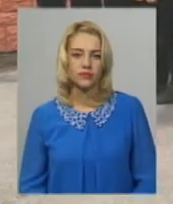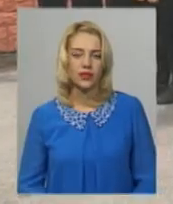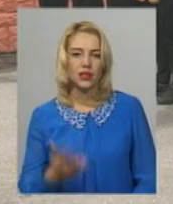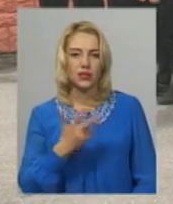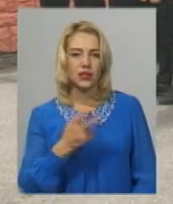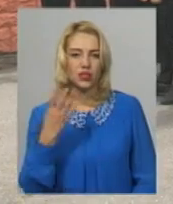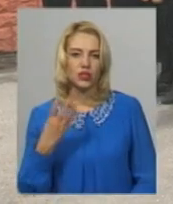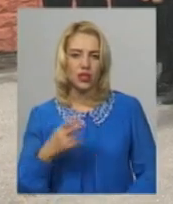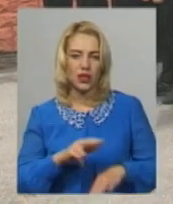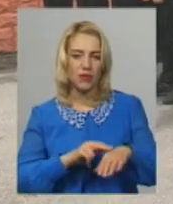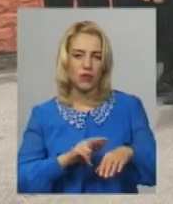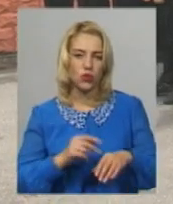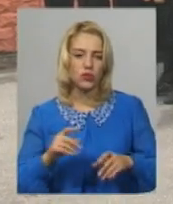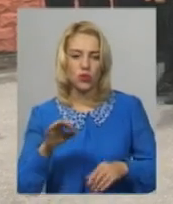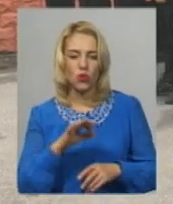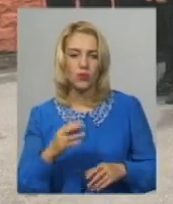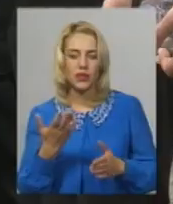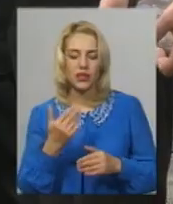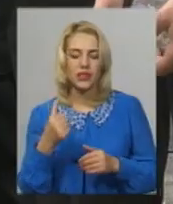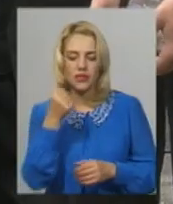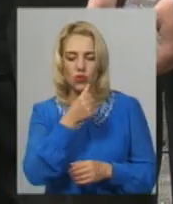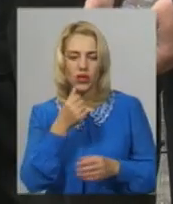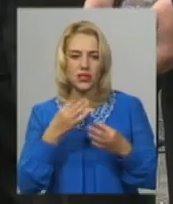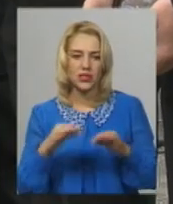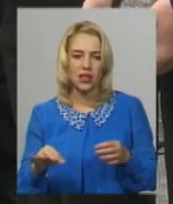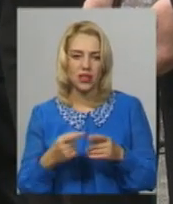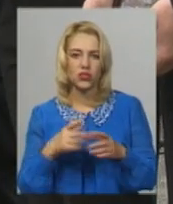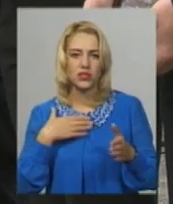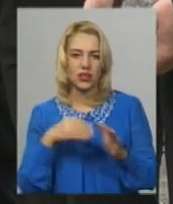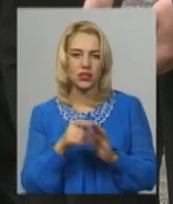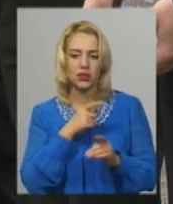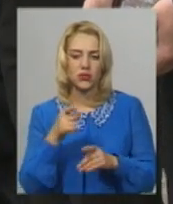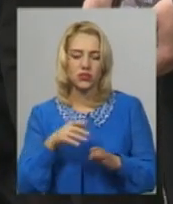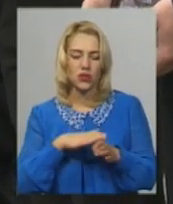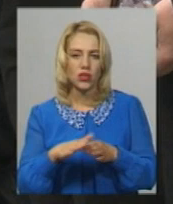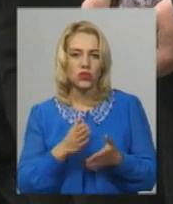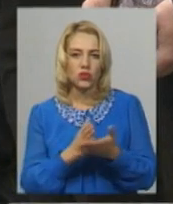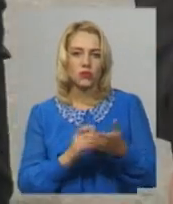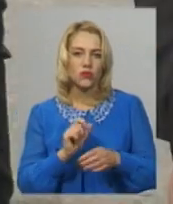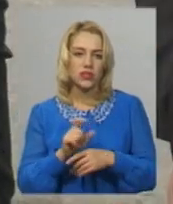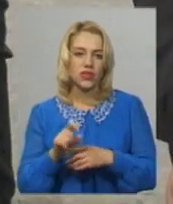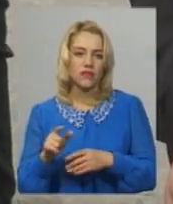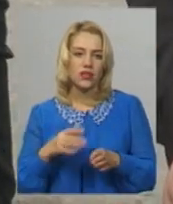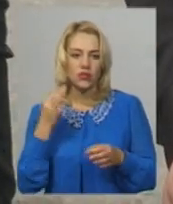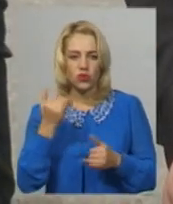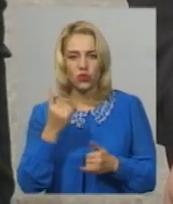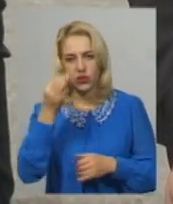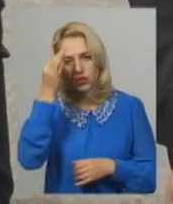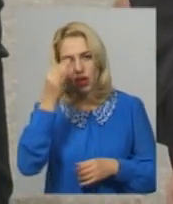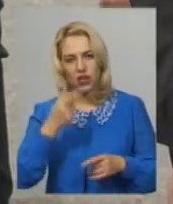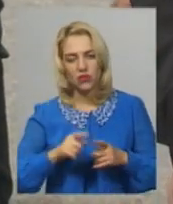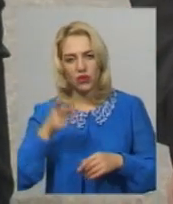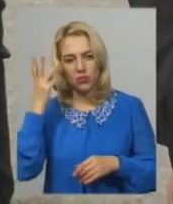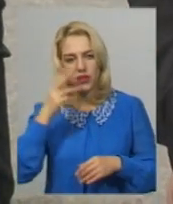Тридцяти чотирьох правоохоронців області, які за роки незалежності загинули під час виконання службових завдань, сьогодні згадували у Хмельницькому. Начальник головного